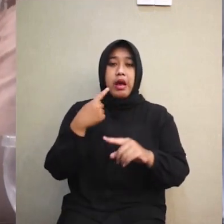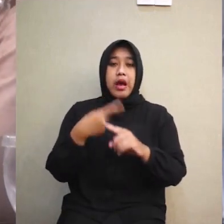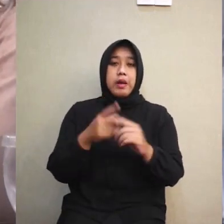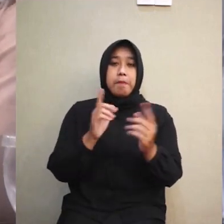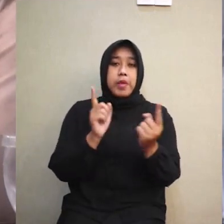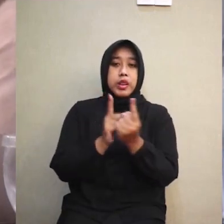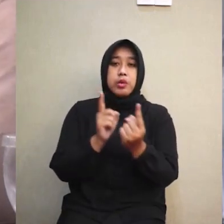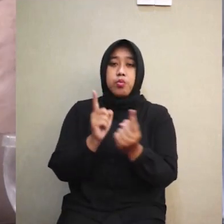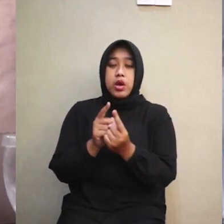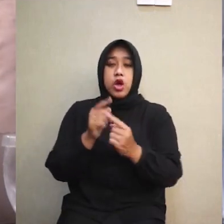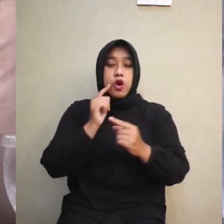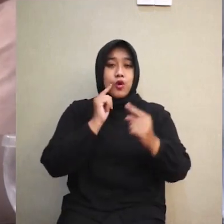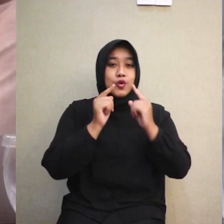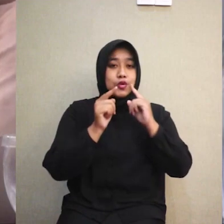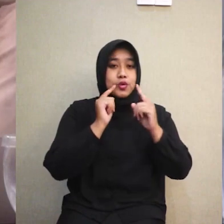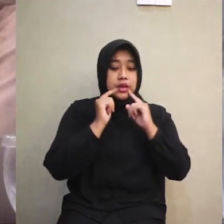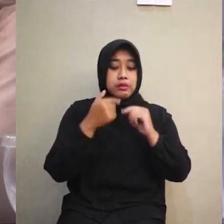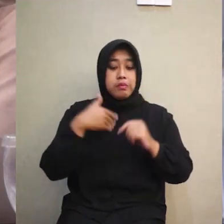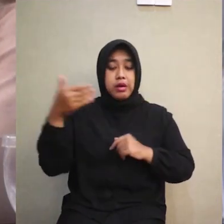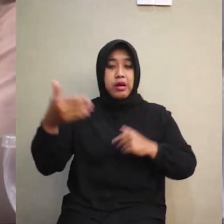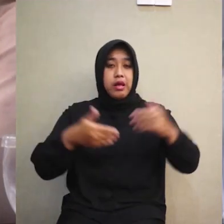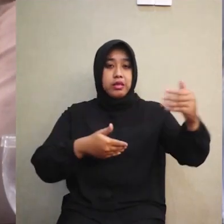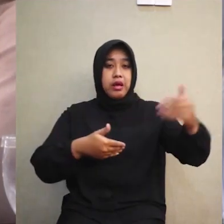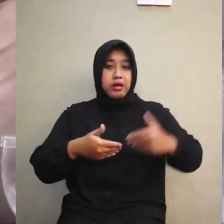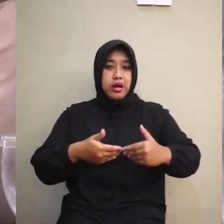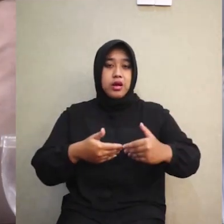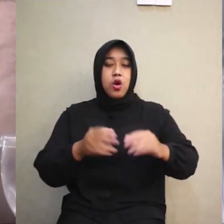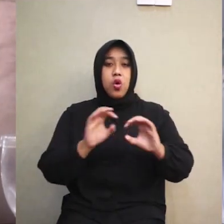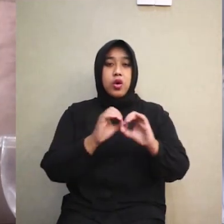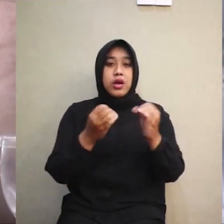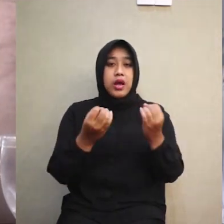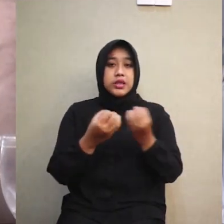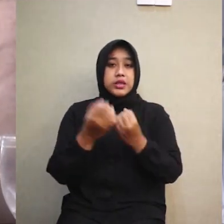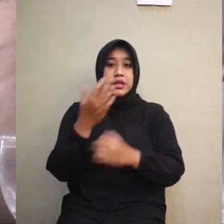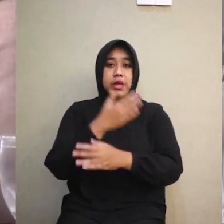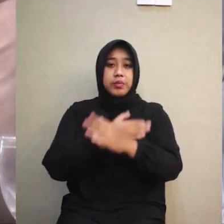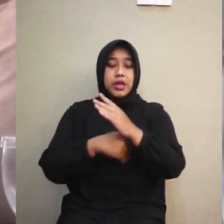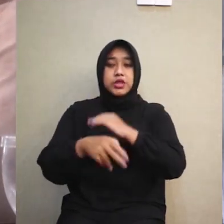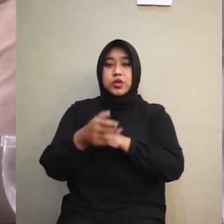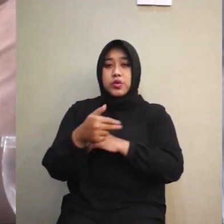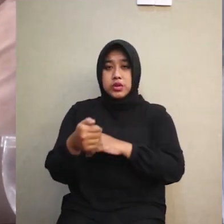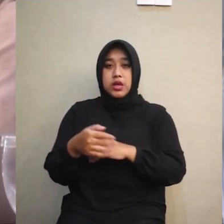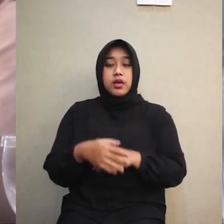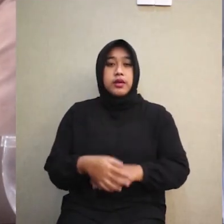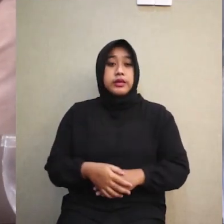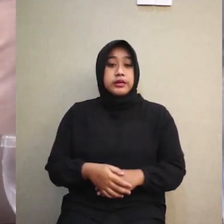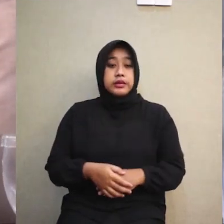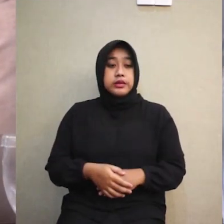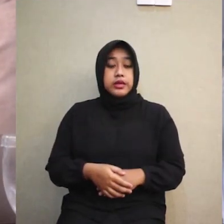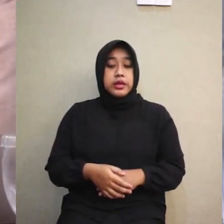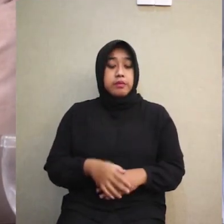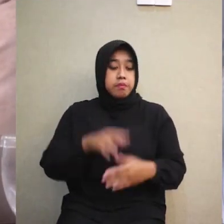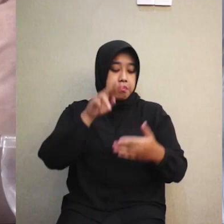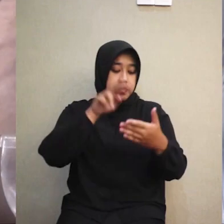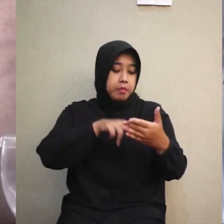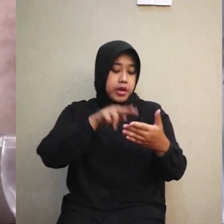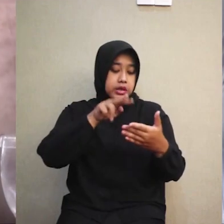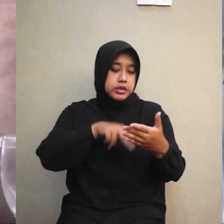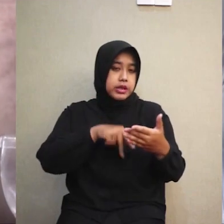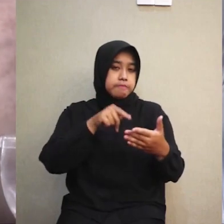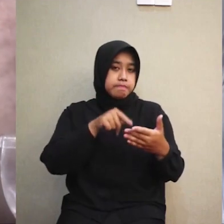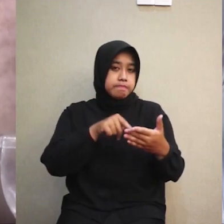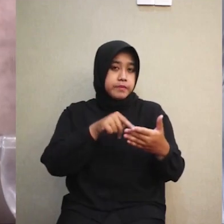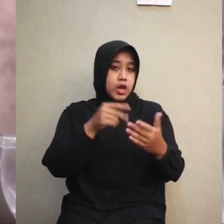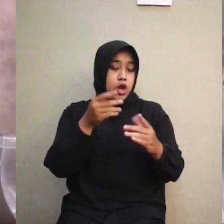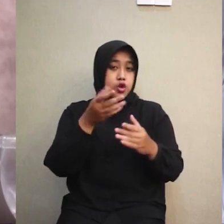dan mereka mengkonsultasikan dan itu menghadirkan banyak ee organisasi disabilitas di Indonesia kita setidaknya membaca bahwa itu